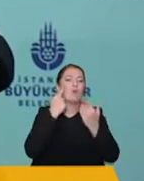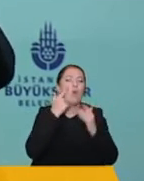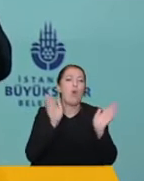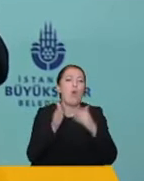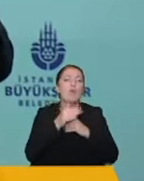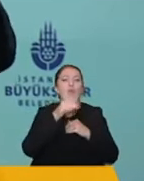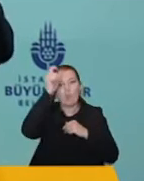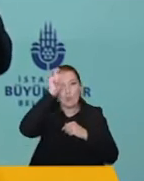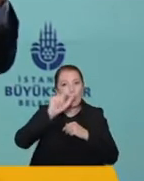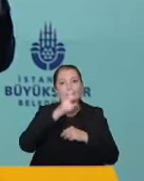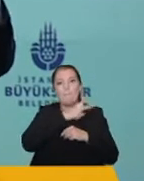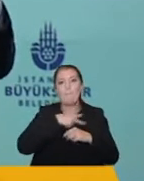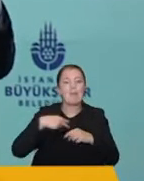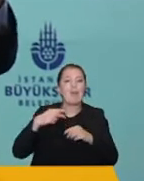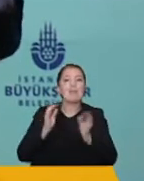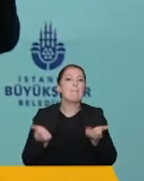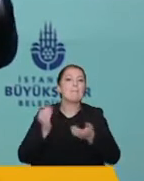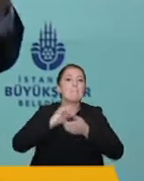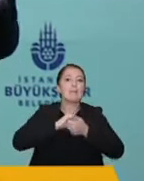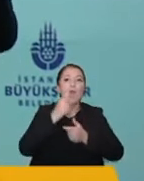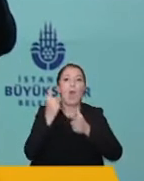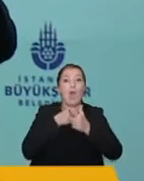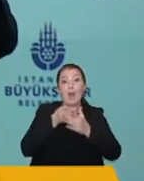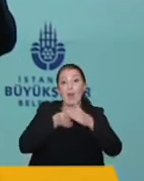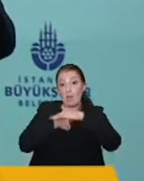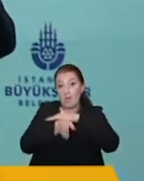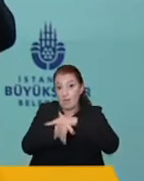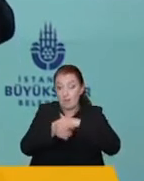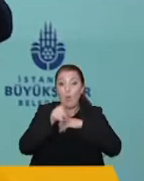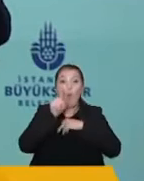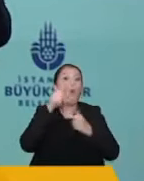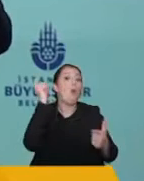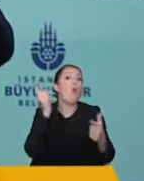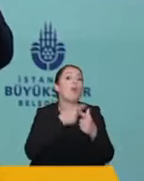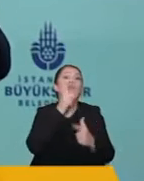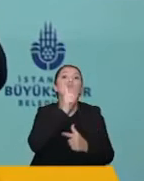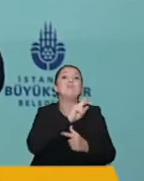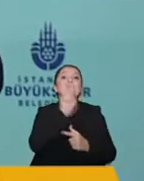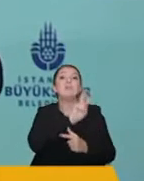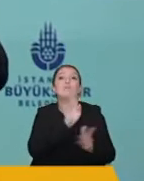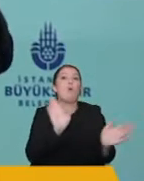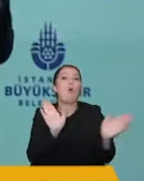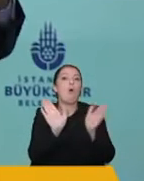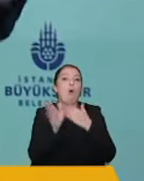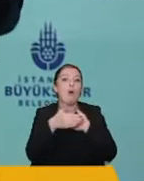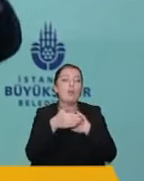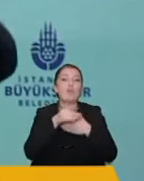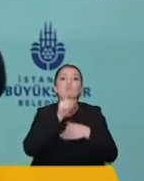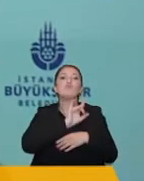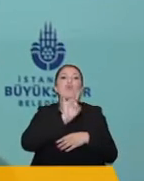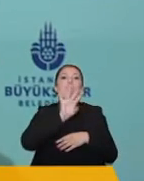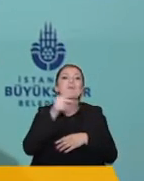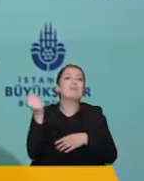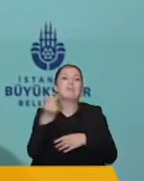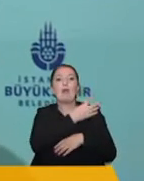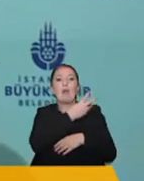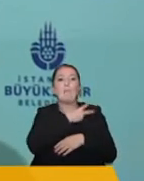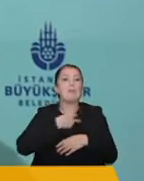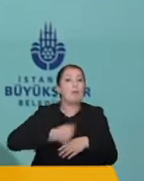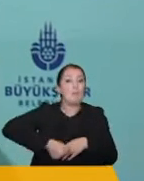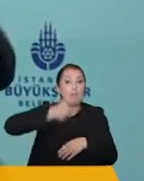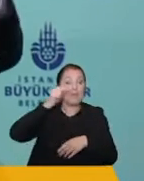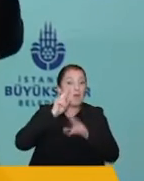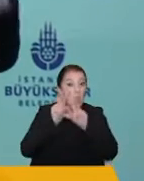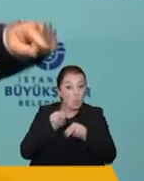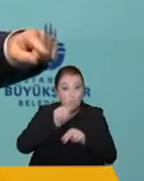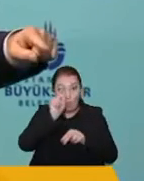Belediyeler Birliği'nin oteline gidin. Bu otelde 120 odada 115 tane belediye başkanı yatıyor